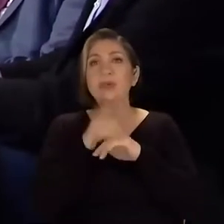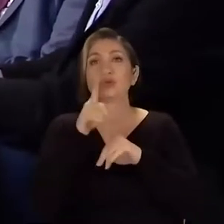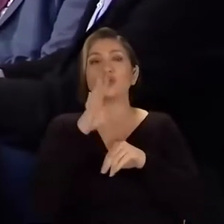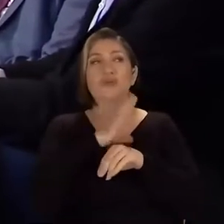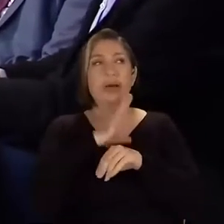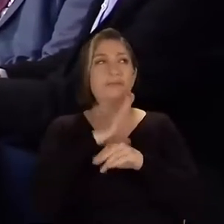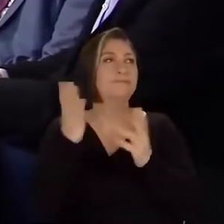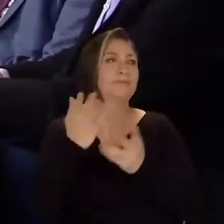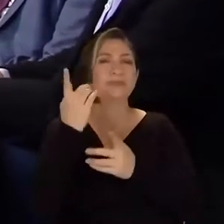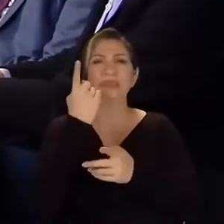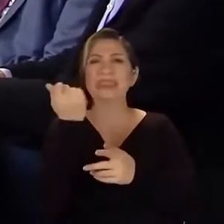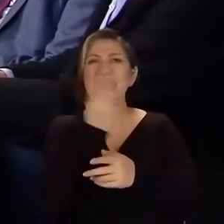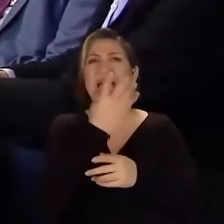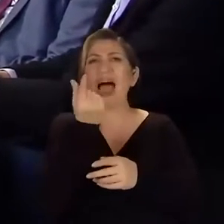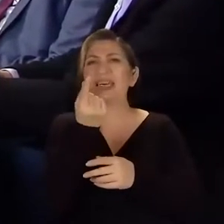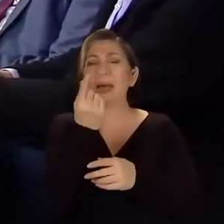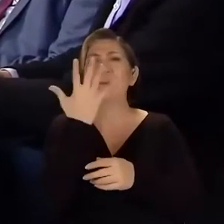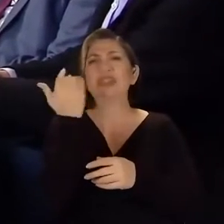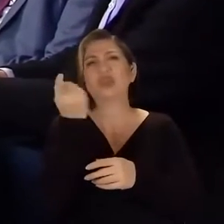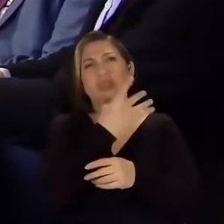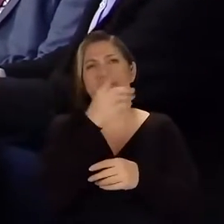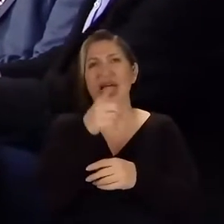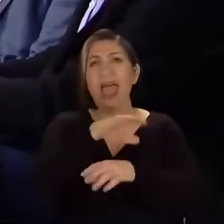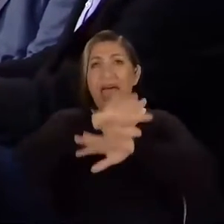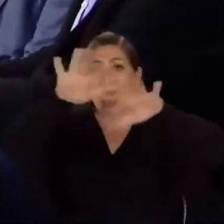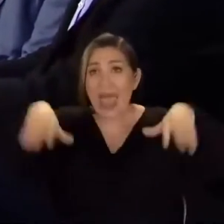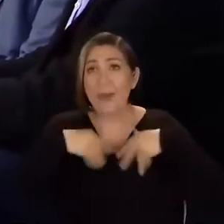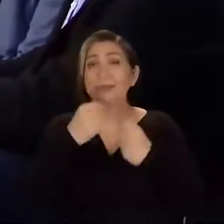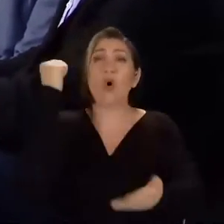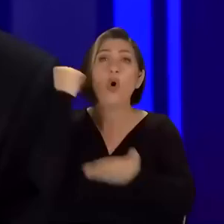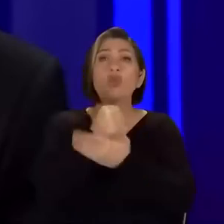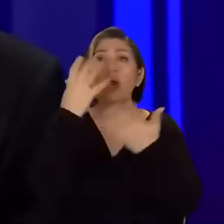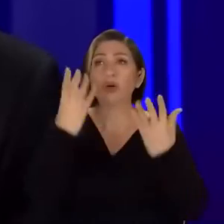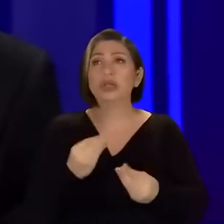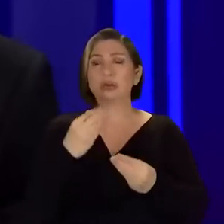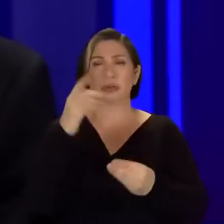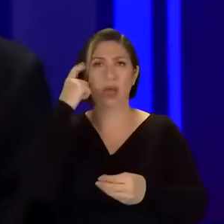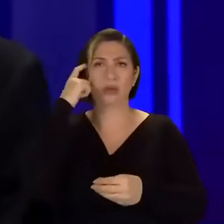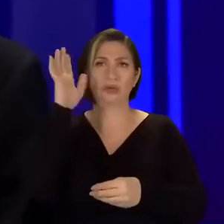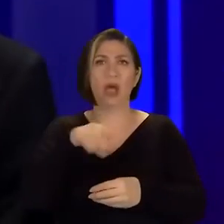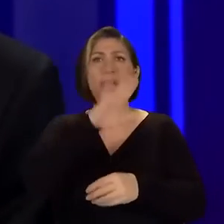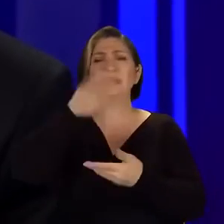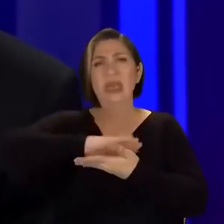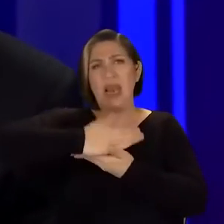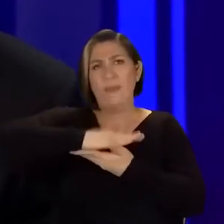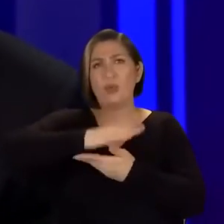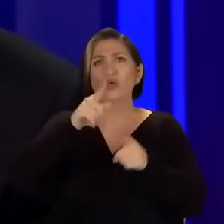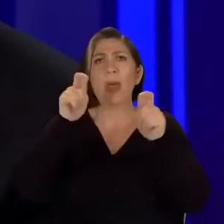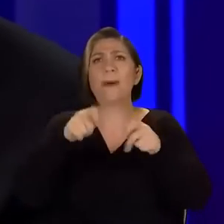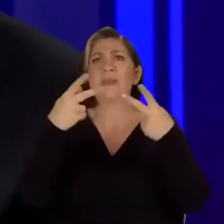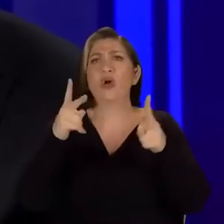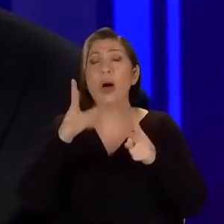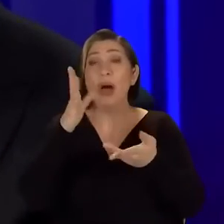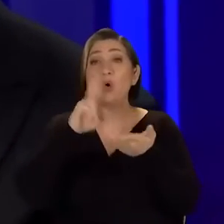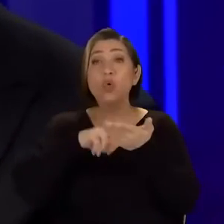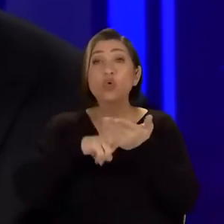üye sayımız çok azken, mesela 5 kişiyken hepimiz bunu onaylayabilecek kapasiteye sahibiz. Hepimizin laptopu bunu yapabiliyor. Ama